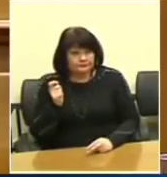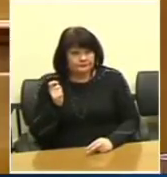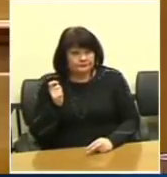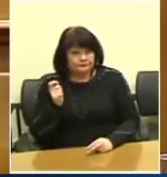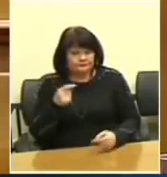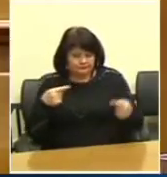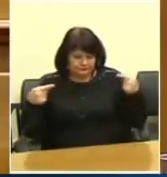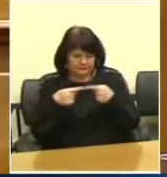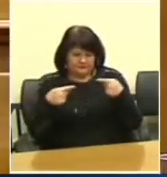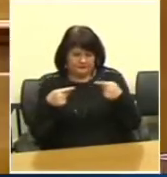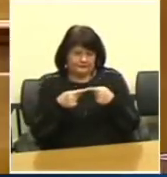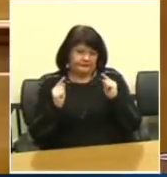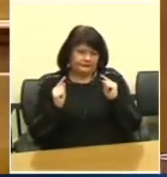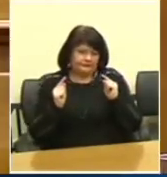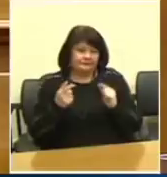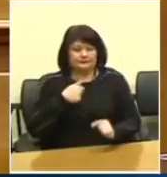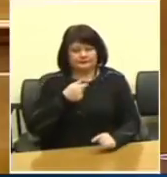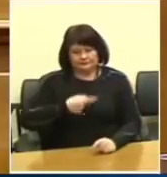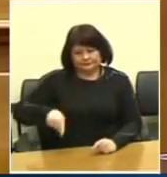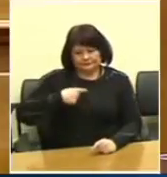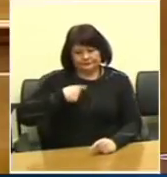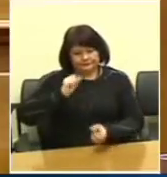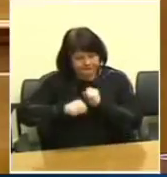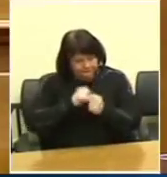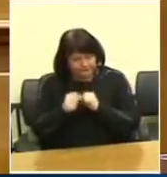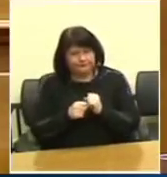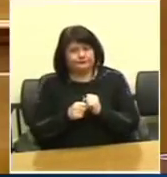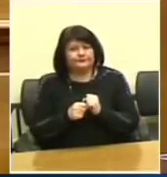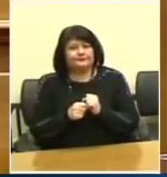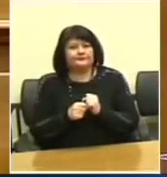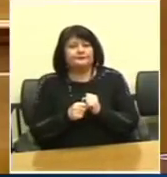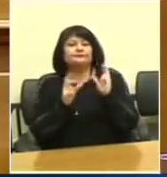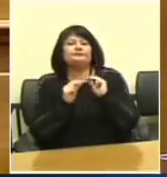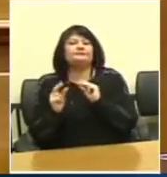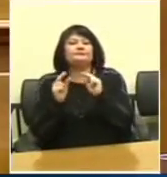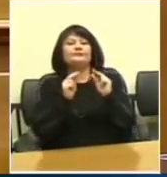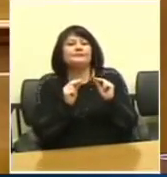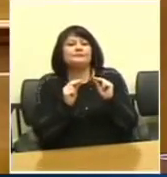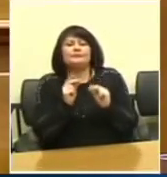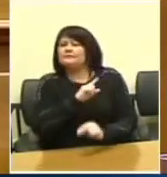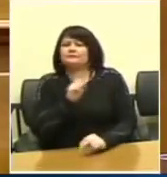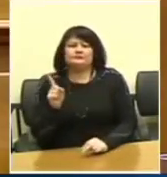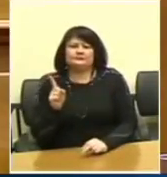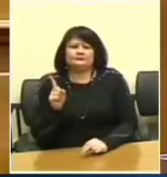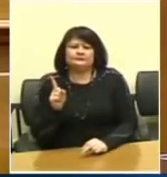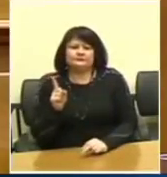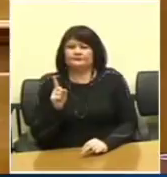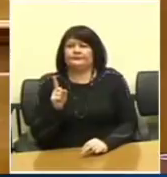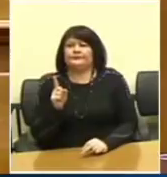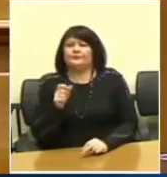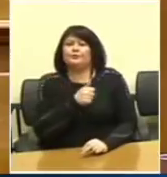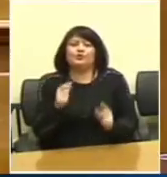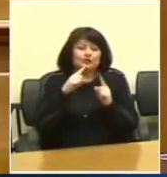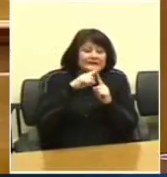συγκρούσεων. Εμείς επιδιώκουμε η συζήτηση αυτή να μην μείνει στο πλαίσιο μιας τεχνικής